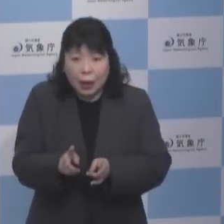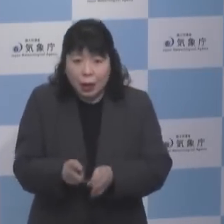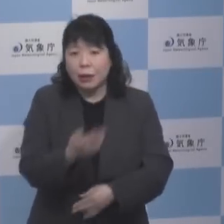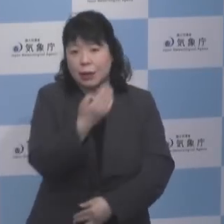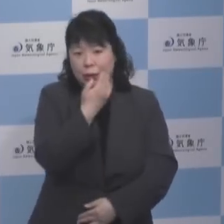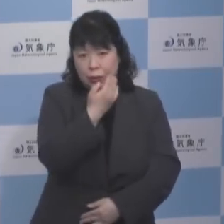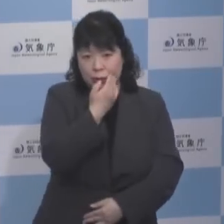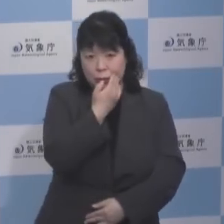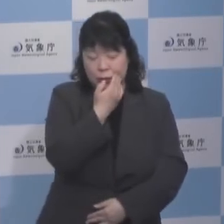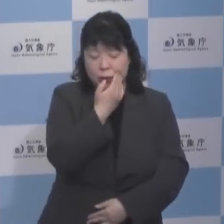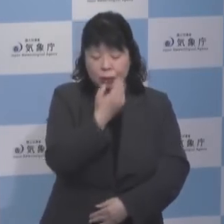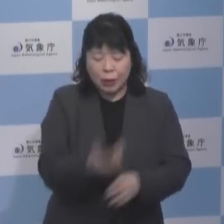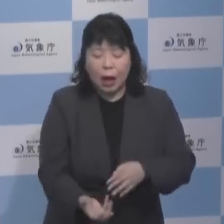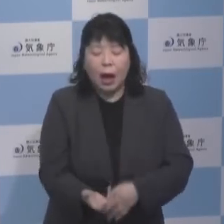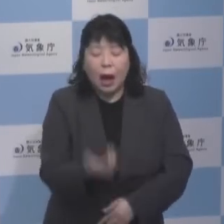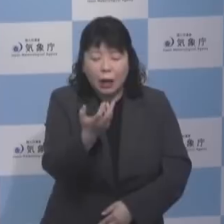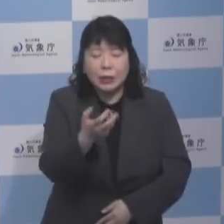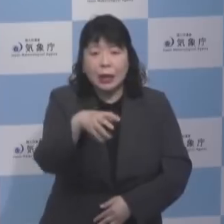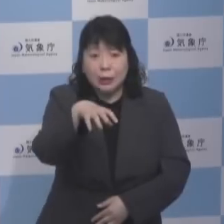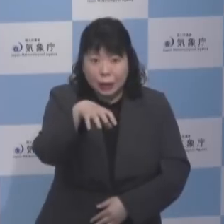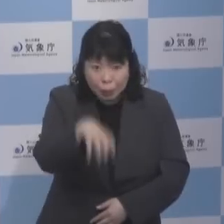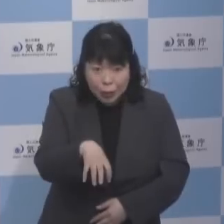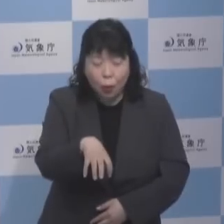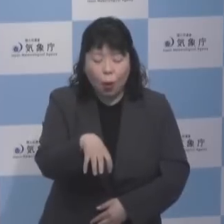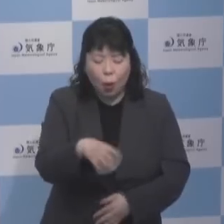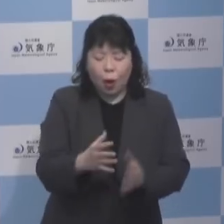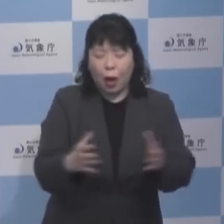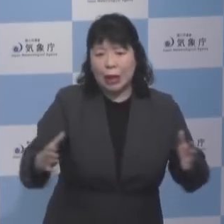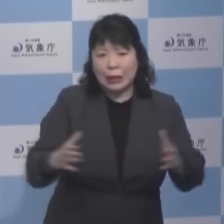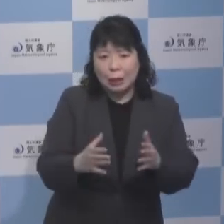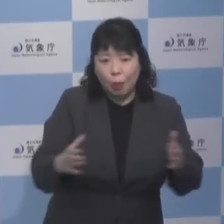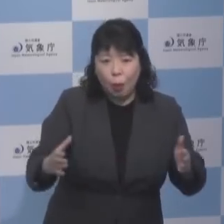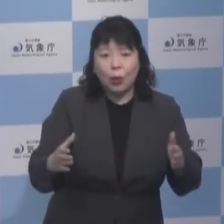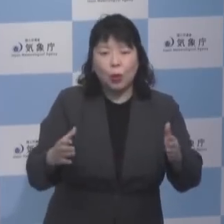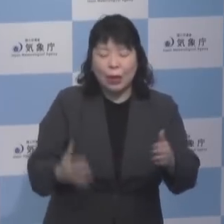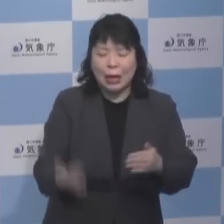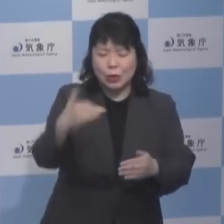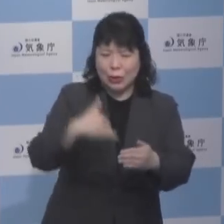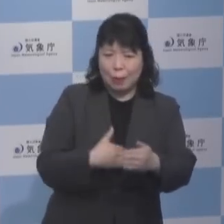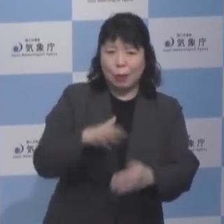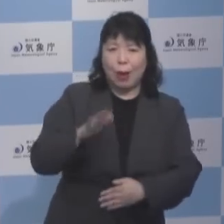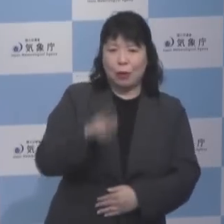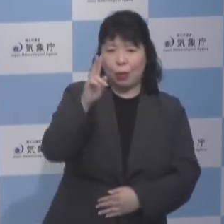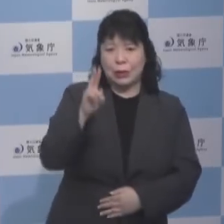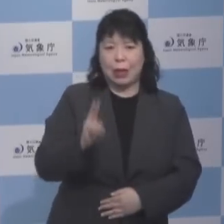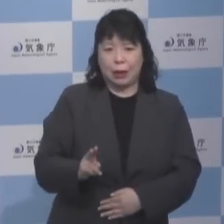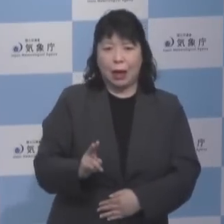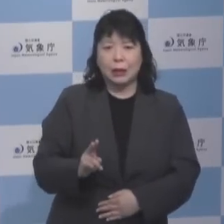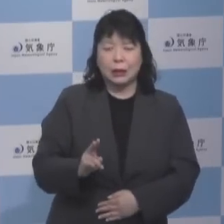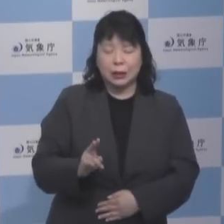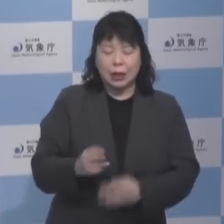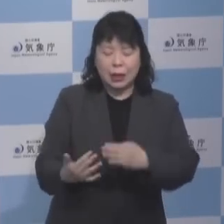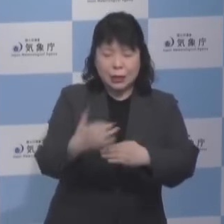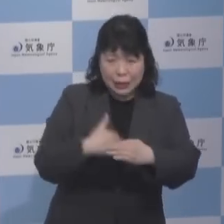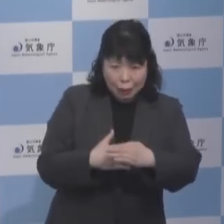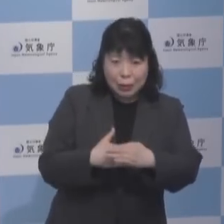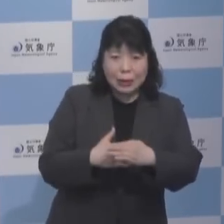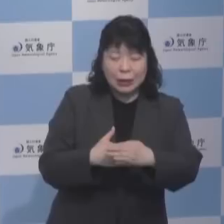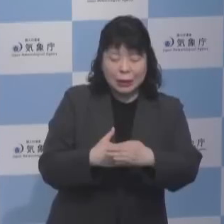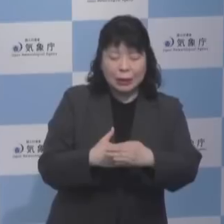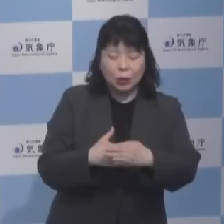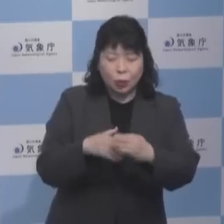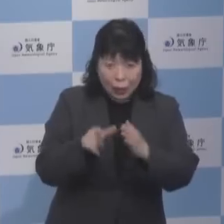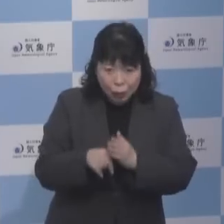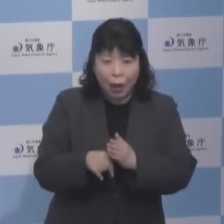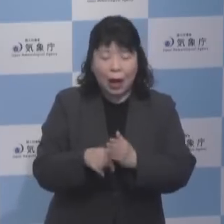、発生場所や規模によっては津波が発生することもあり得ます。でその場合には津波注意報警報も発表し